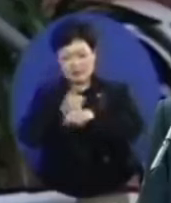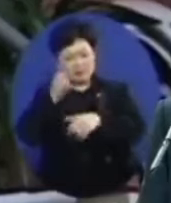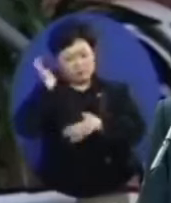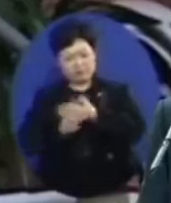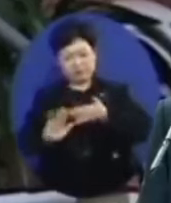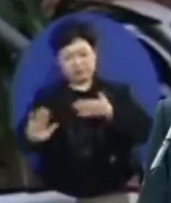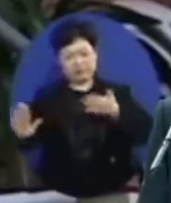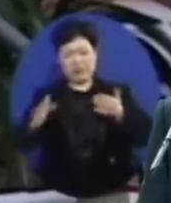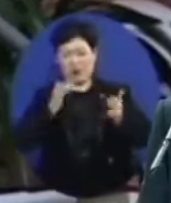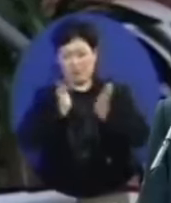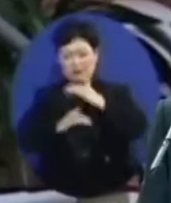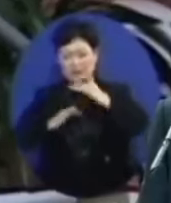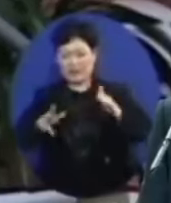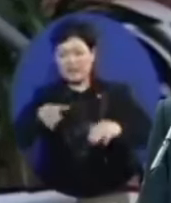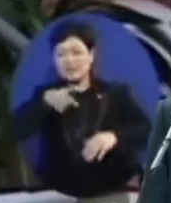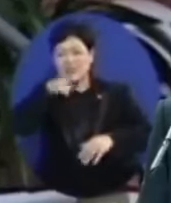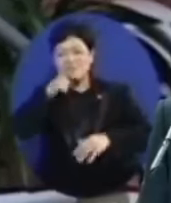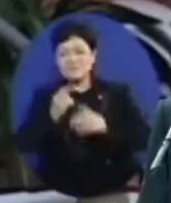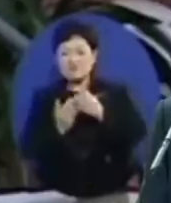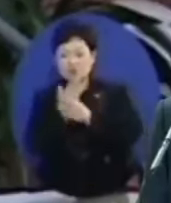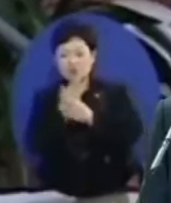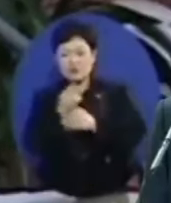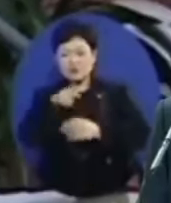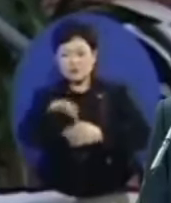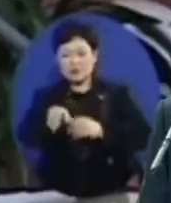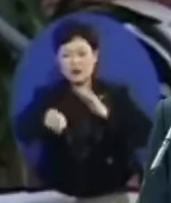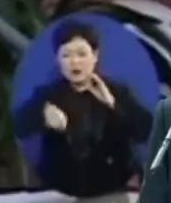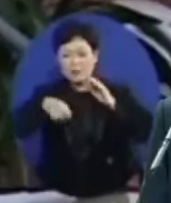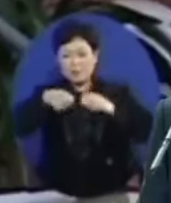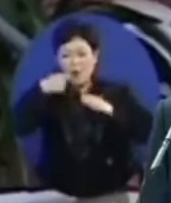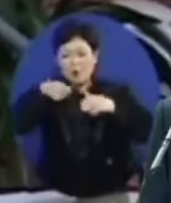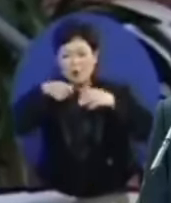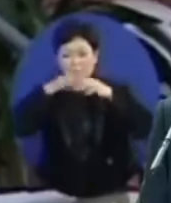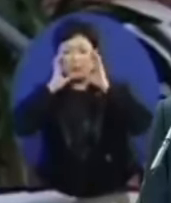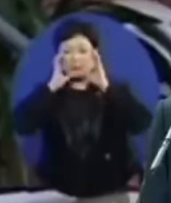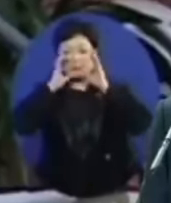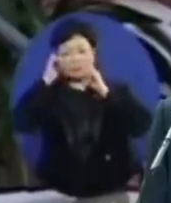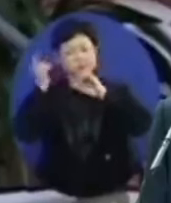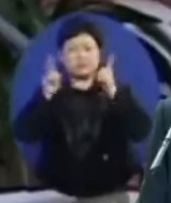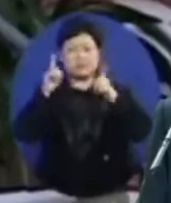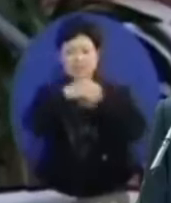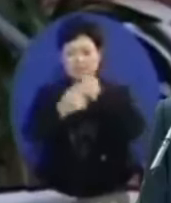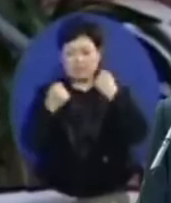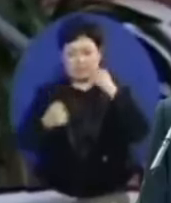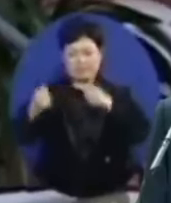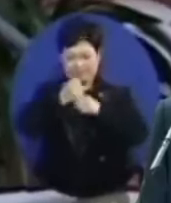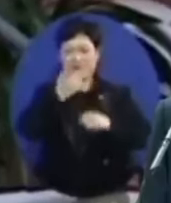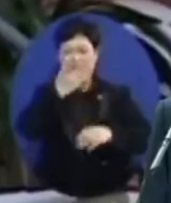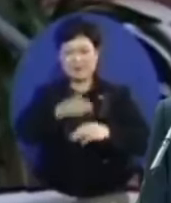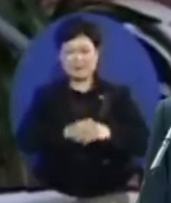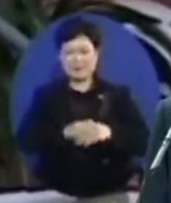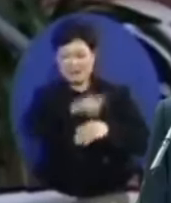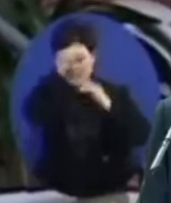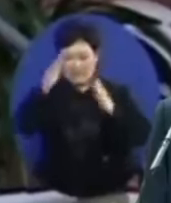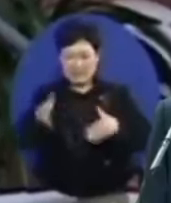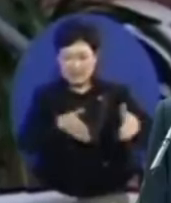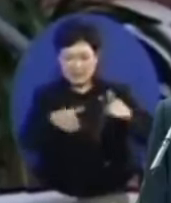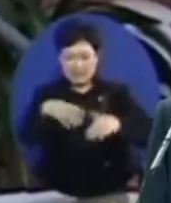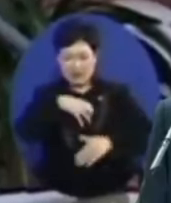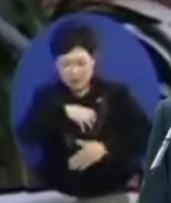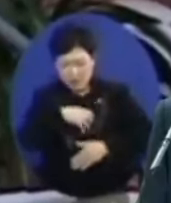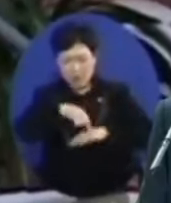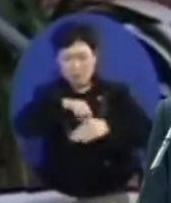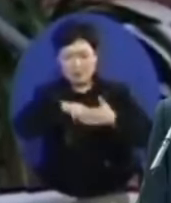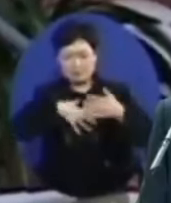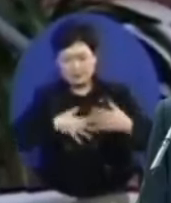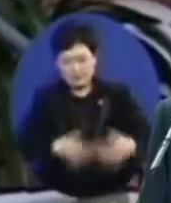바위 밑에 샘물도 나오고 거기에서 물도 마시고 정신을 차리고 기운을 차릴 수가 있는 것입니다. 인생길 흠하고 마음